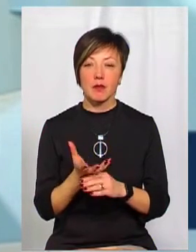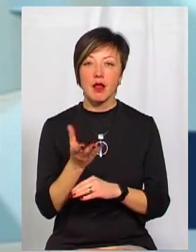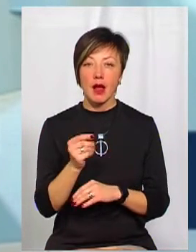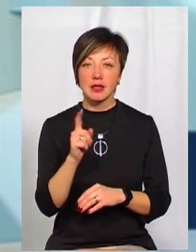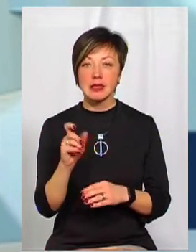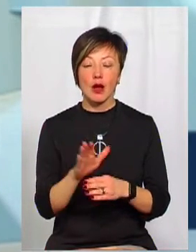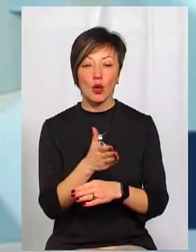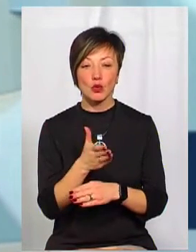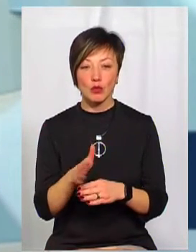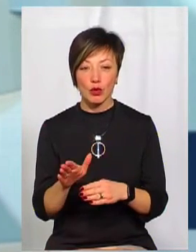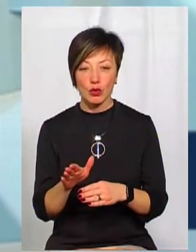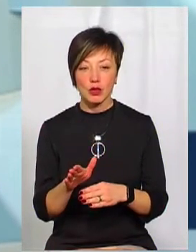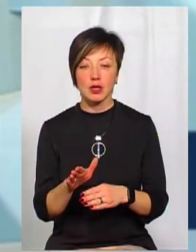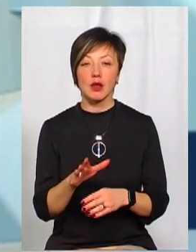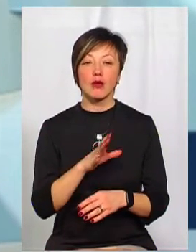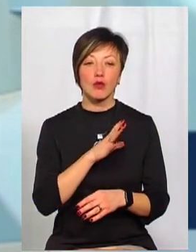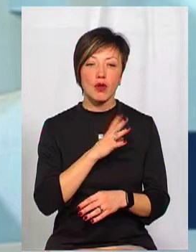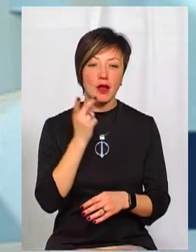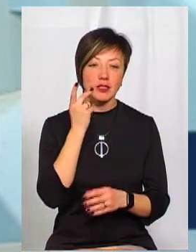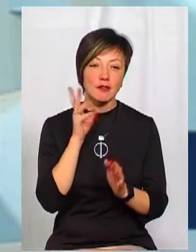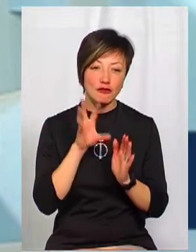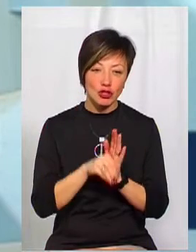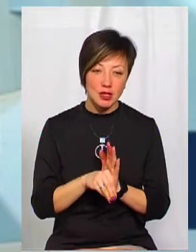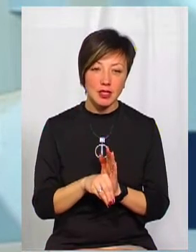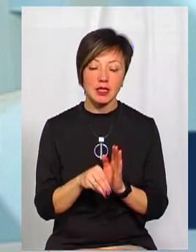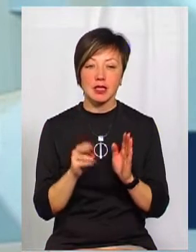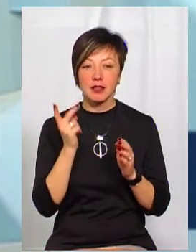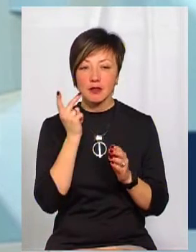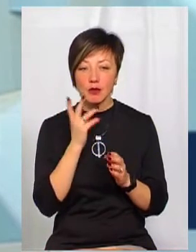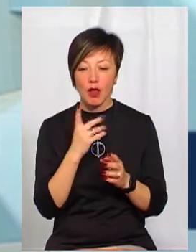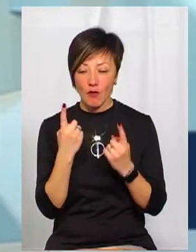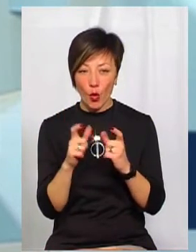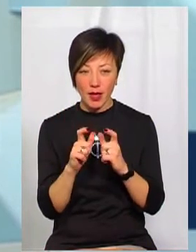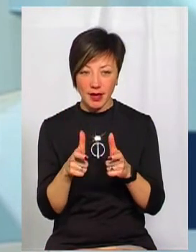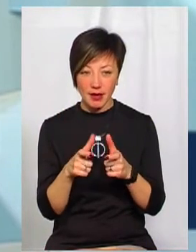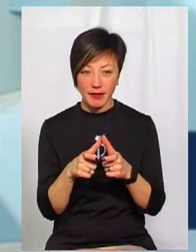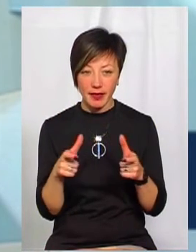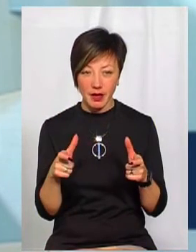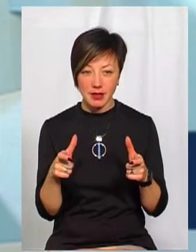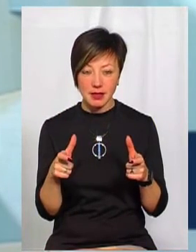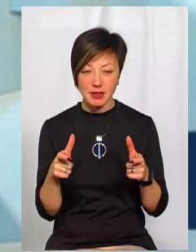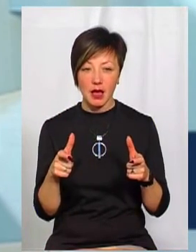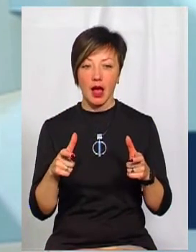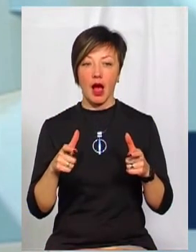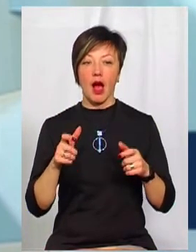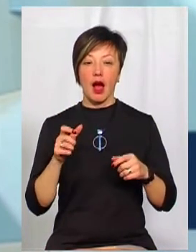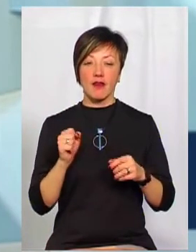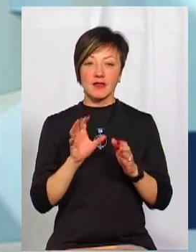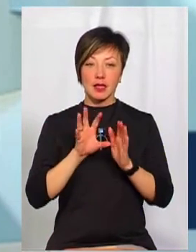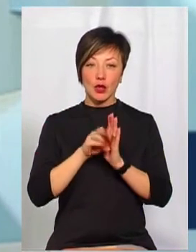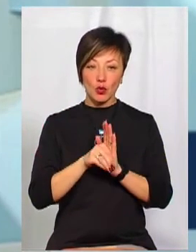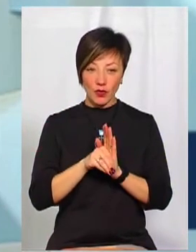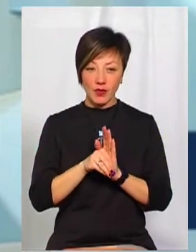Плата за розподіл існувала завжди. Тільки вона була просто в одній квитанції. В